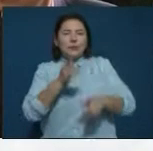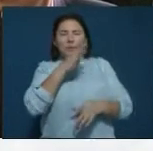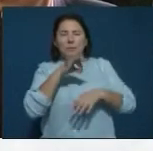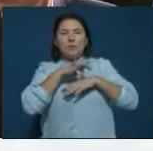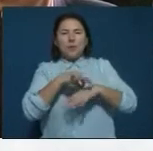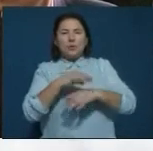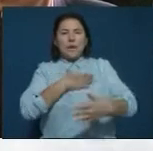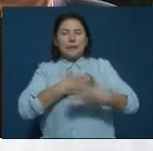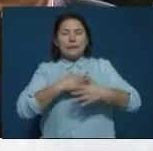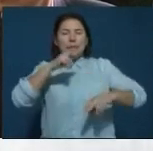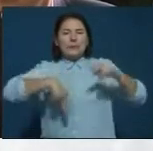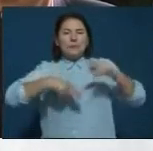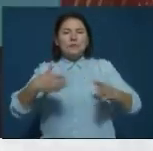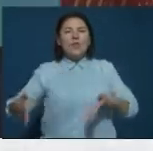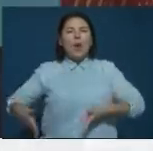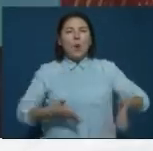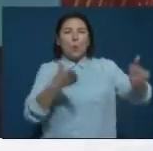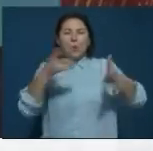ведется активное строительство дорог